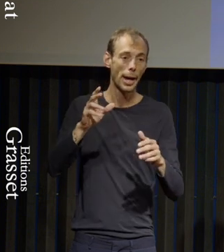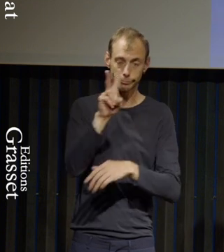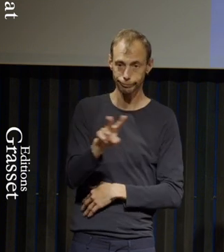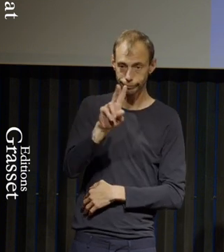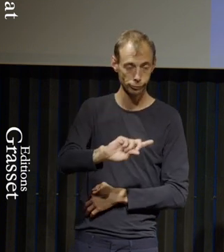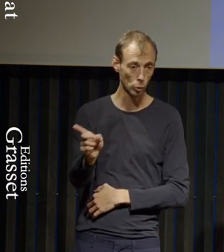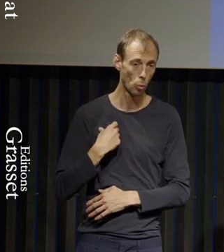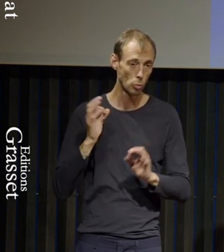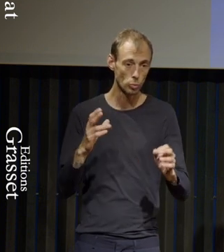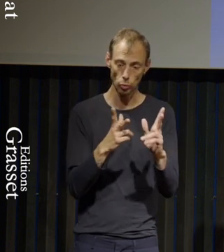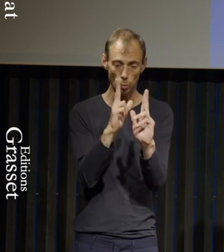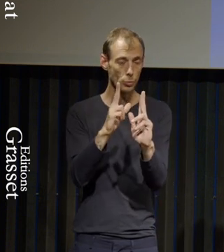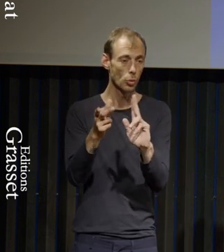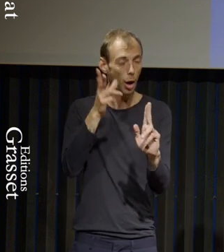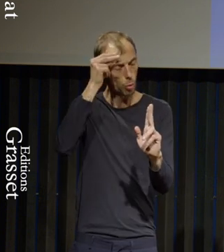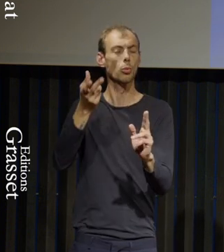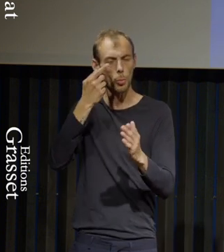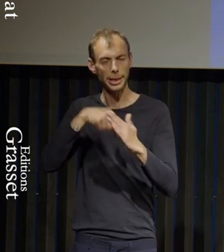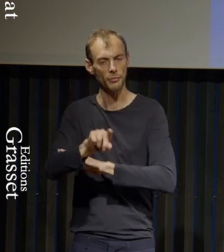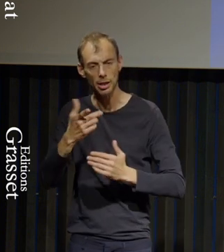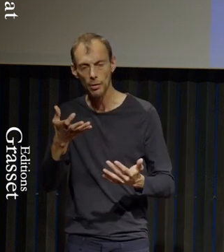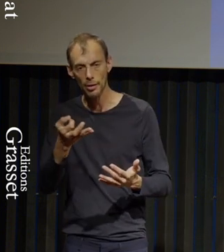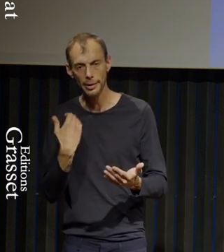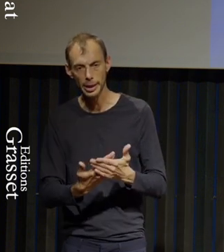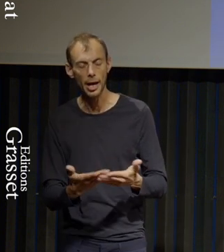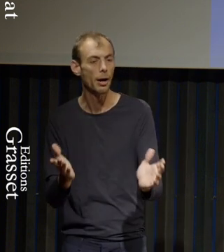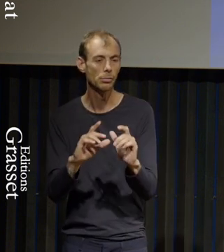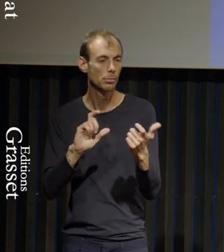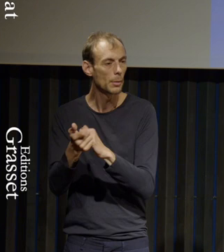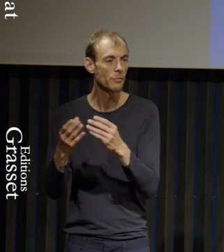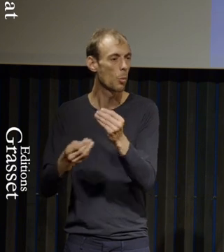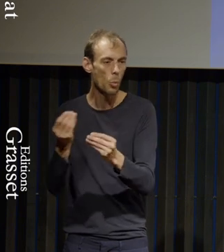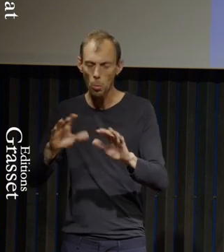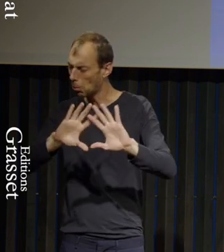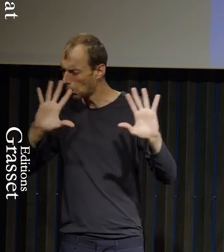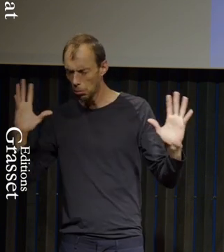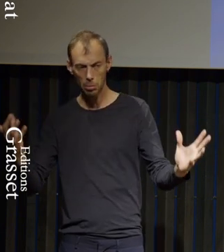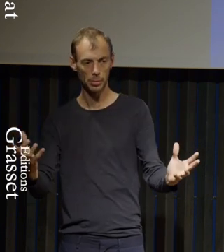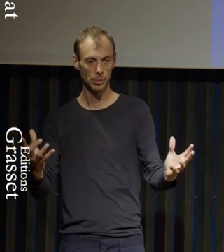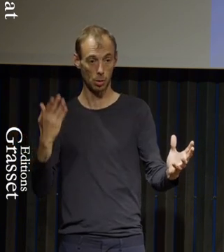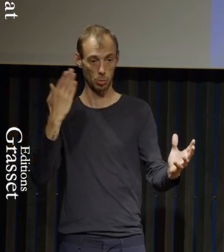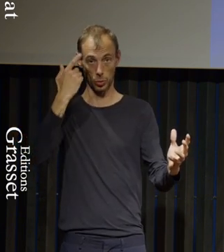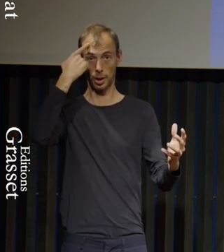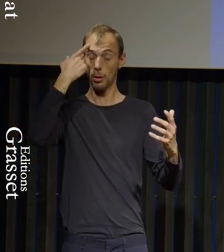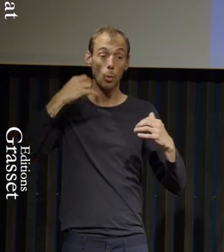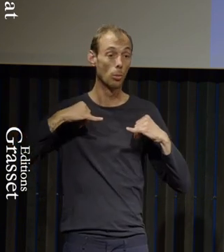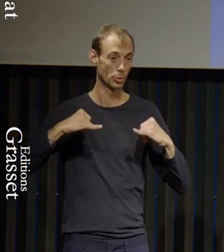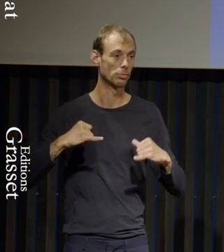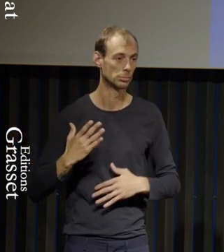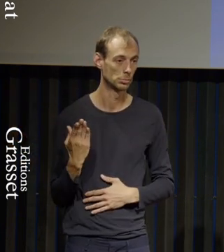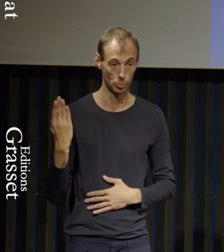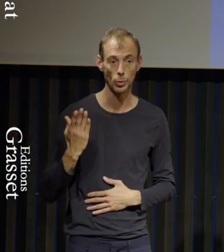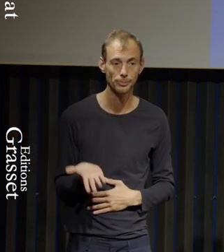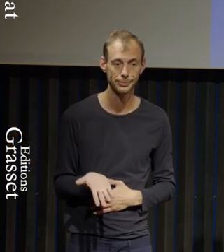décoder des choses très rapidement, eh bien, il faut que cette machine elle soit extrêmement puissante, et de fait, elle est extrêmement puissante.